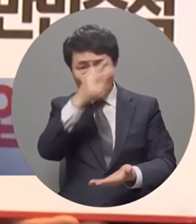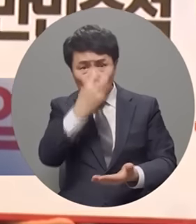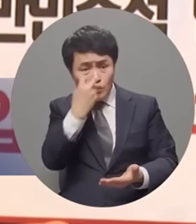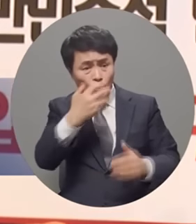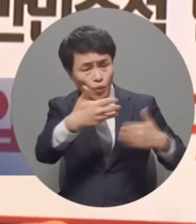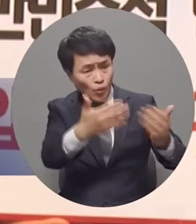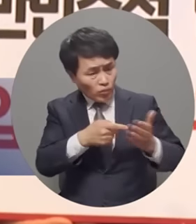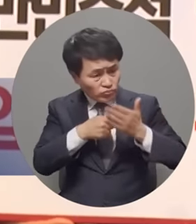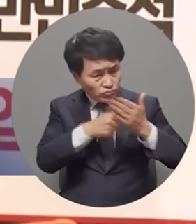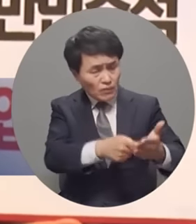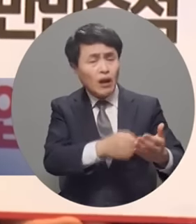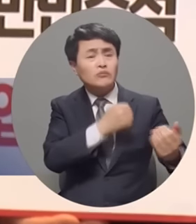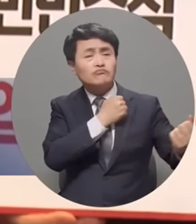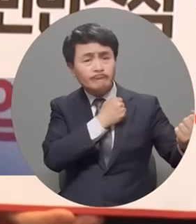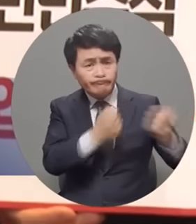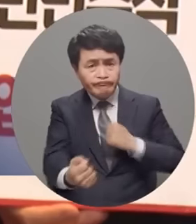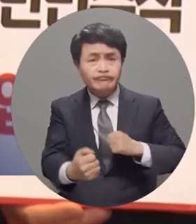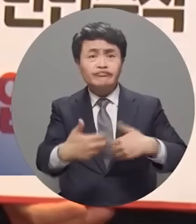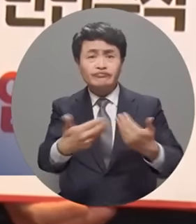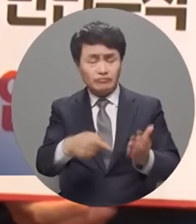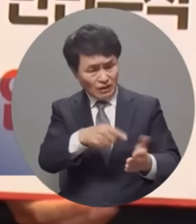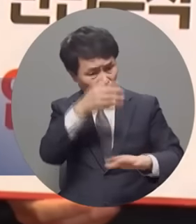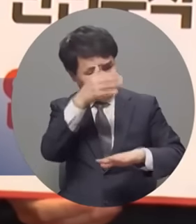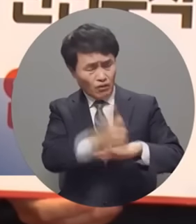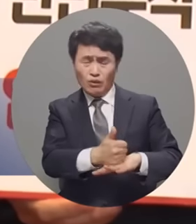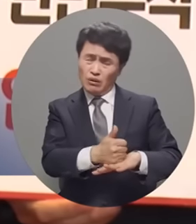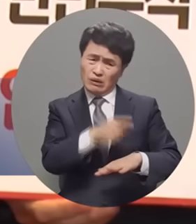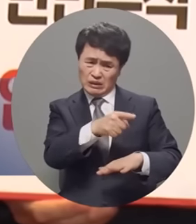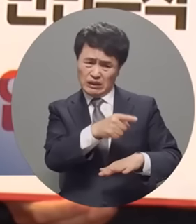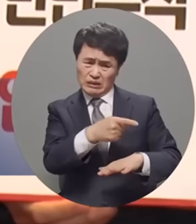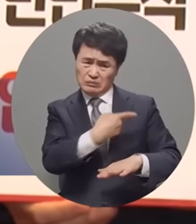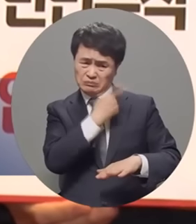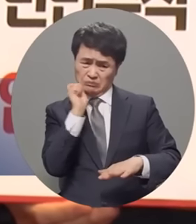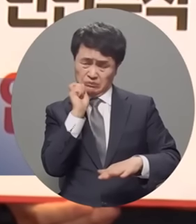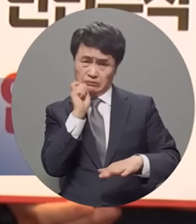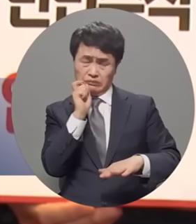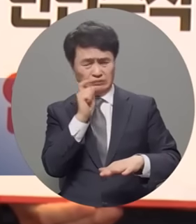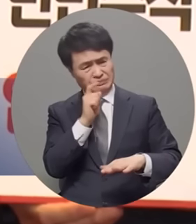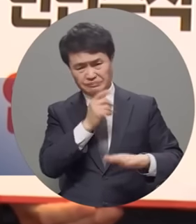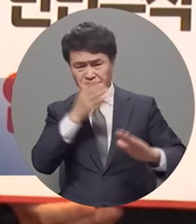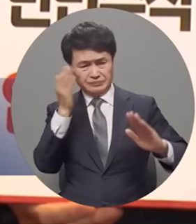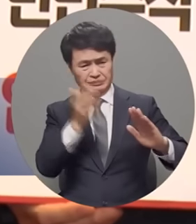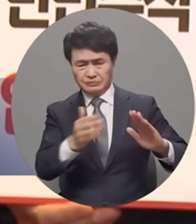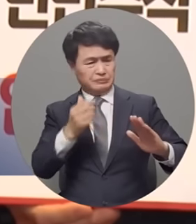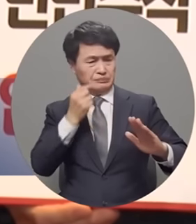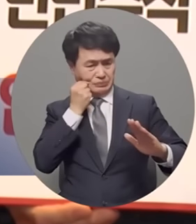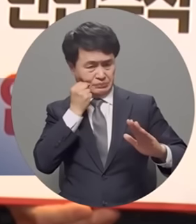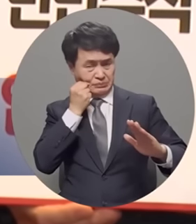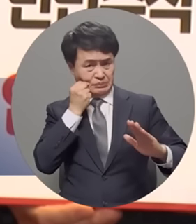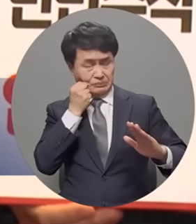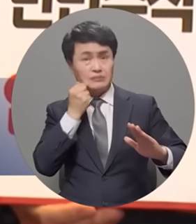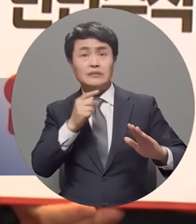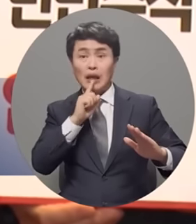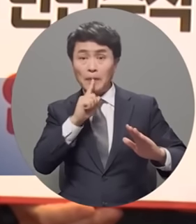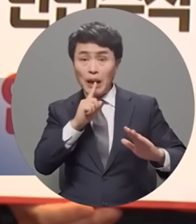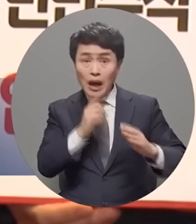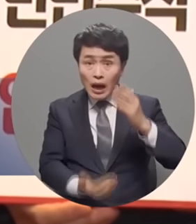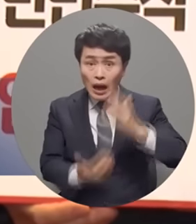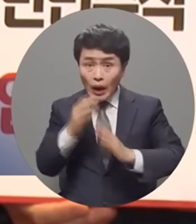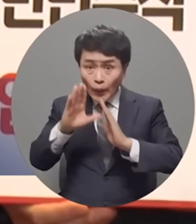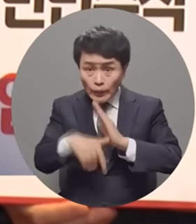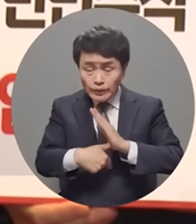진행했음에도 불구하고 수사 결과가 미진하거나 또 공정하지 못하다는 국민적 평가가 있을 때